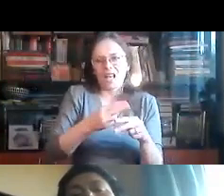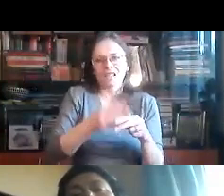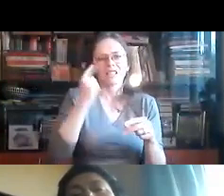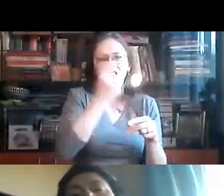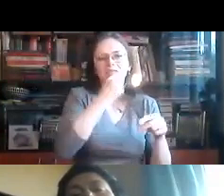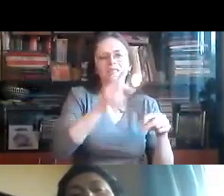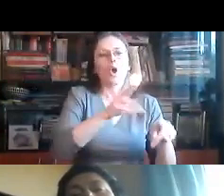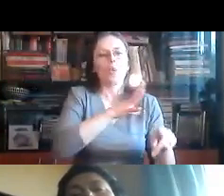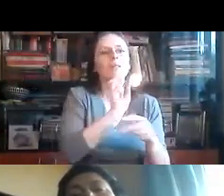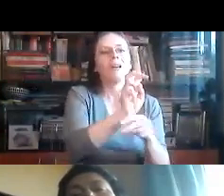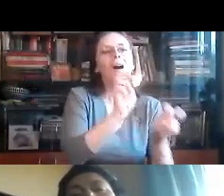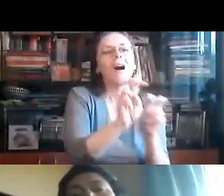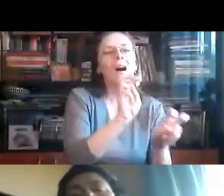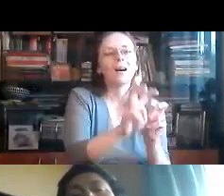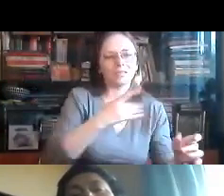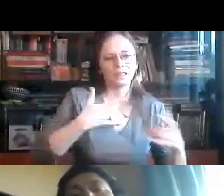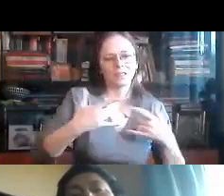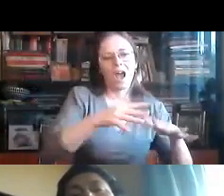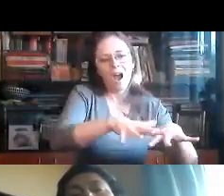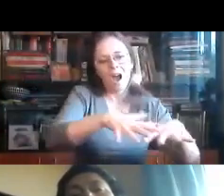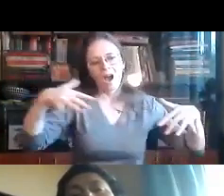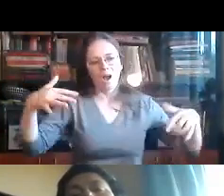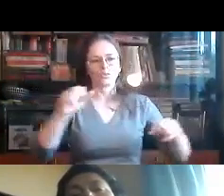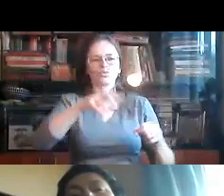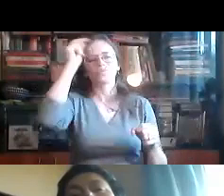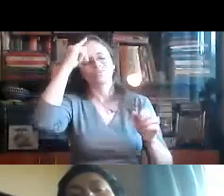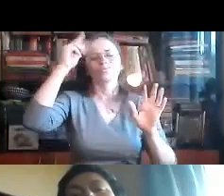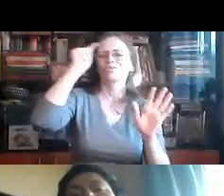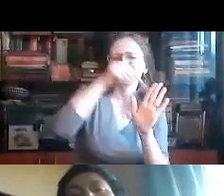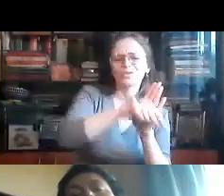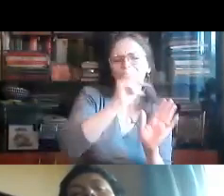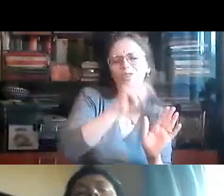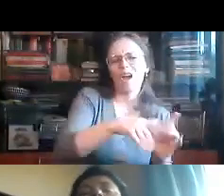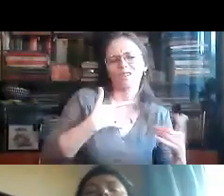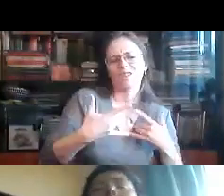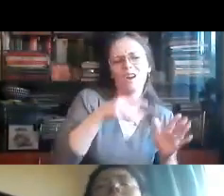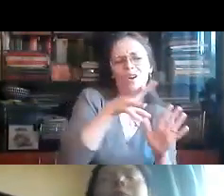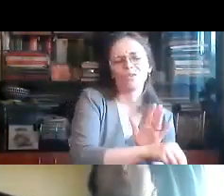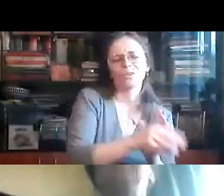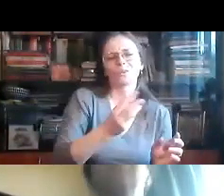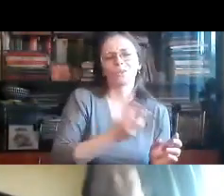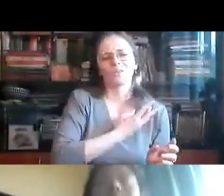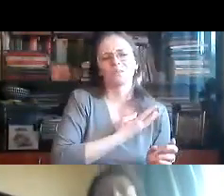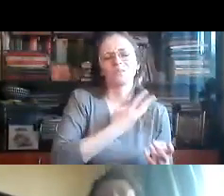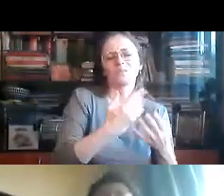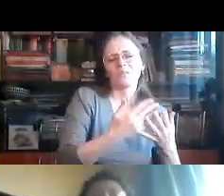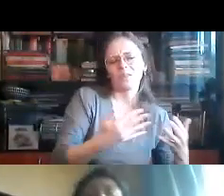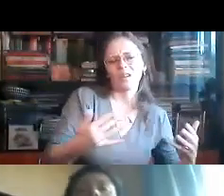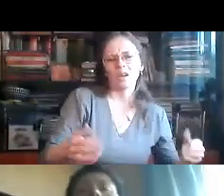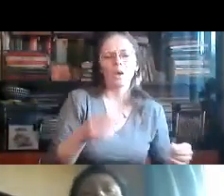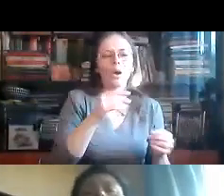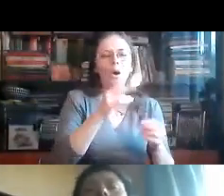любители, либо это профессионалы. Такой широкий зритель навряд ли приходит на какие-то вот эти